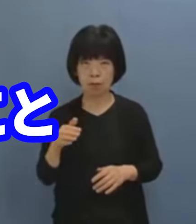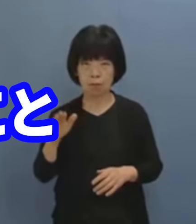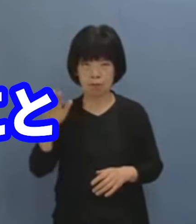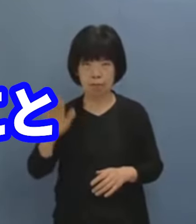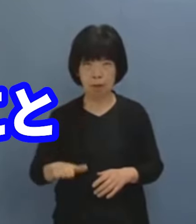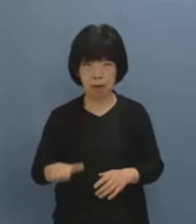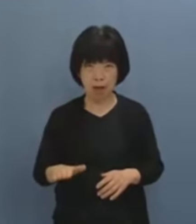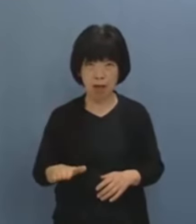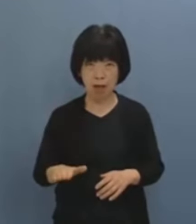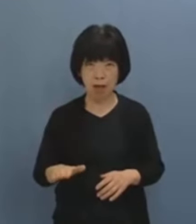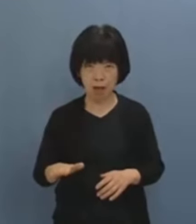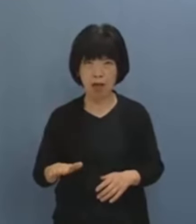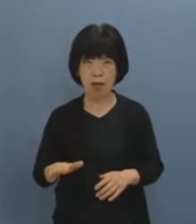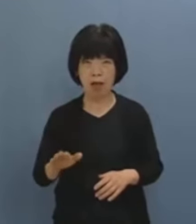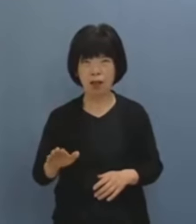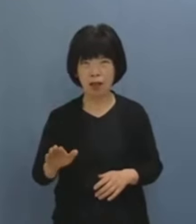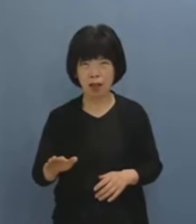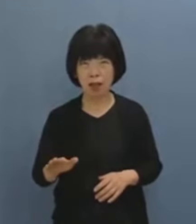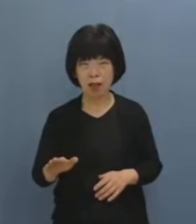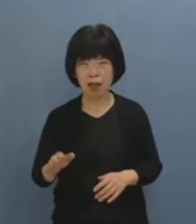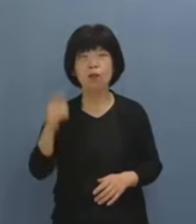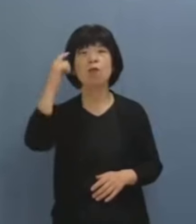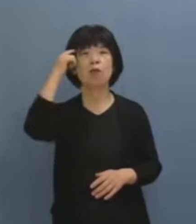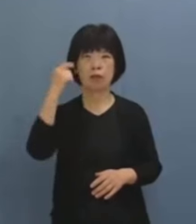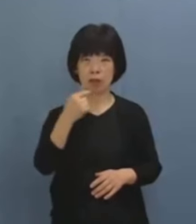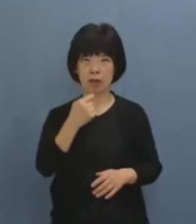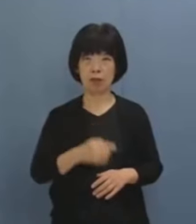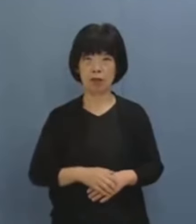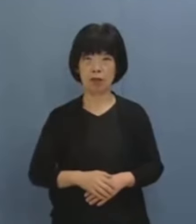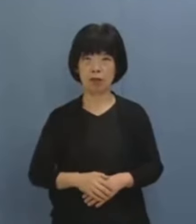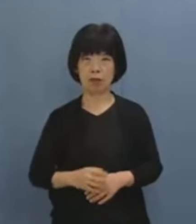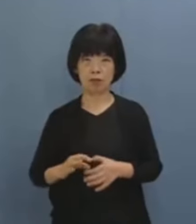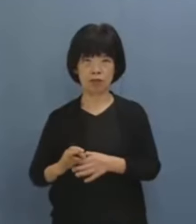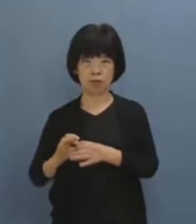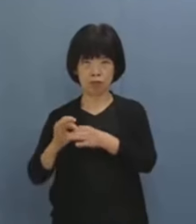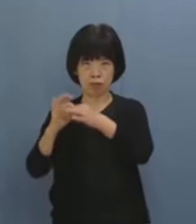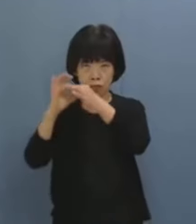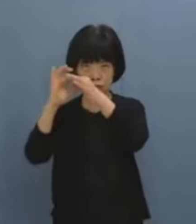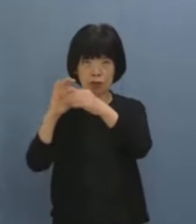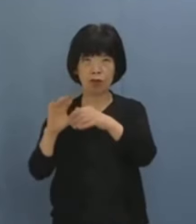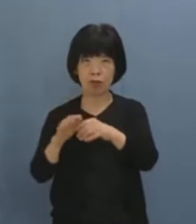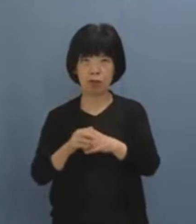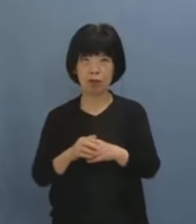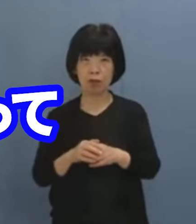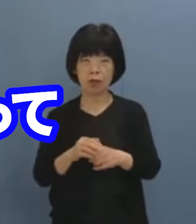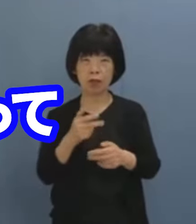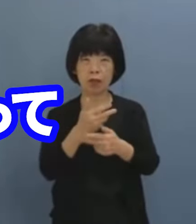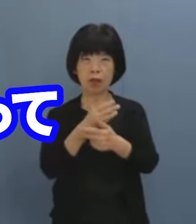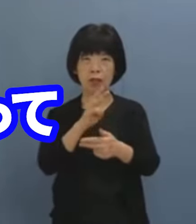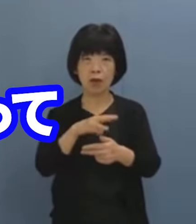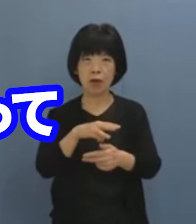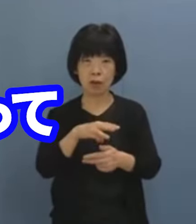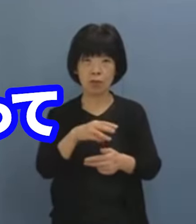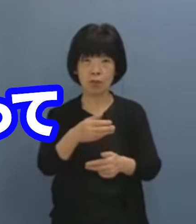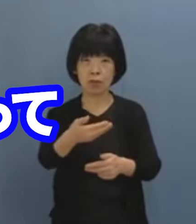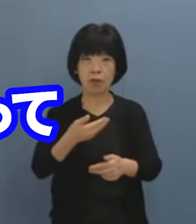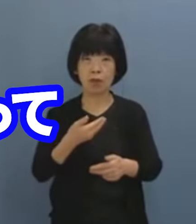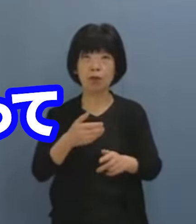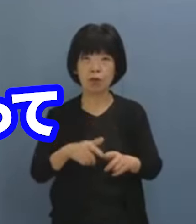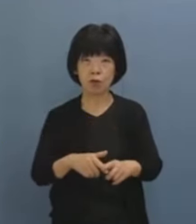ということでしたね。はい。まあ、それは読売新聞さんから、北川さんから聞かれたときに答えられてなかったっていう